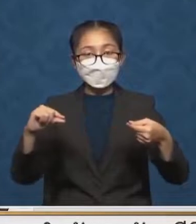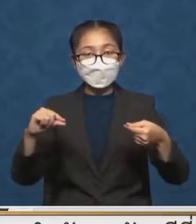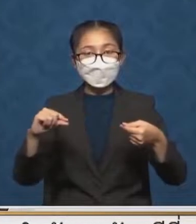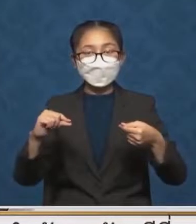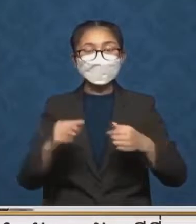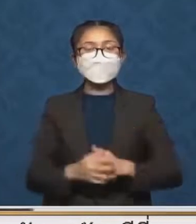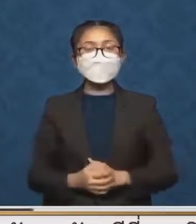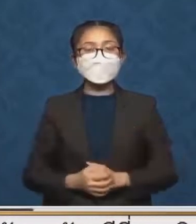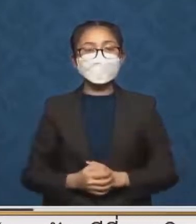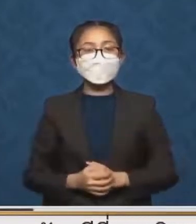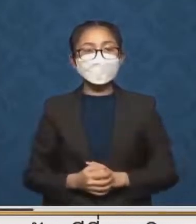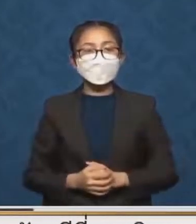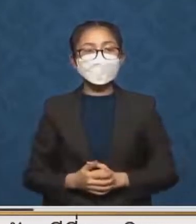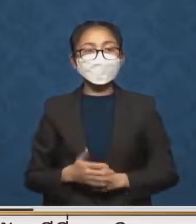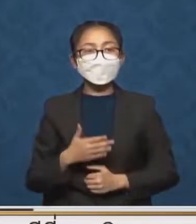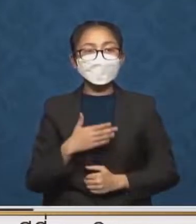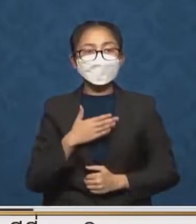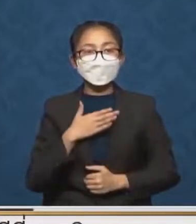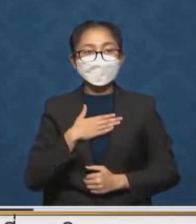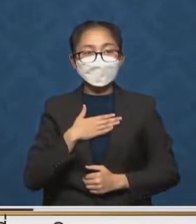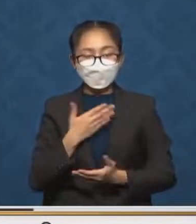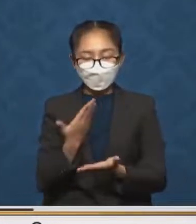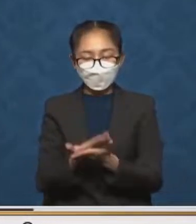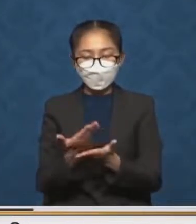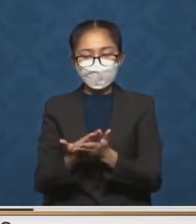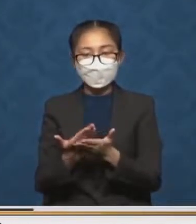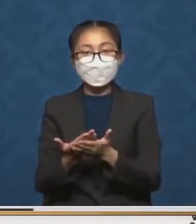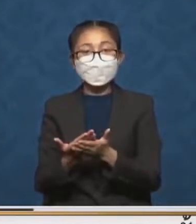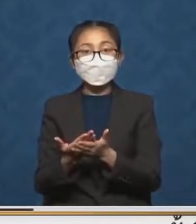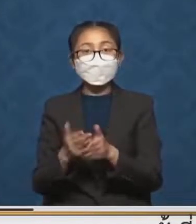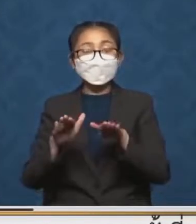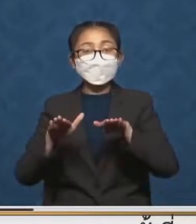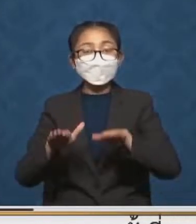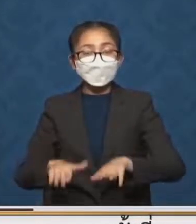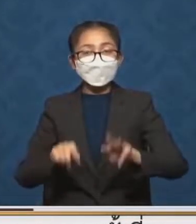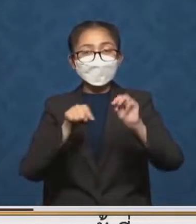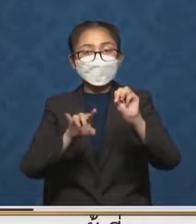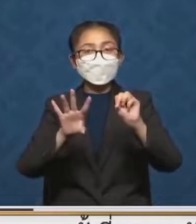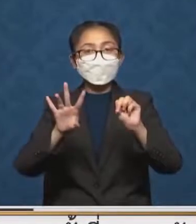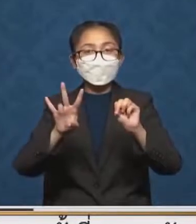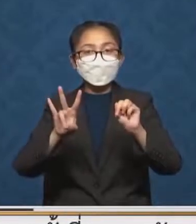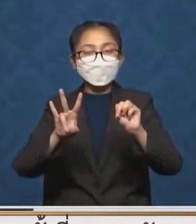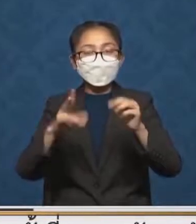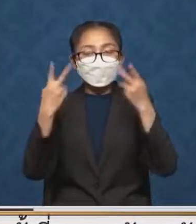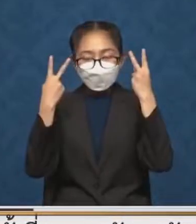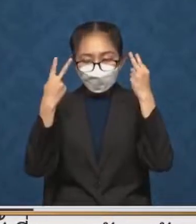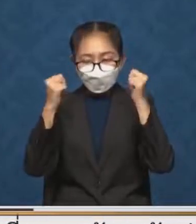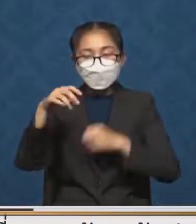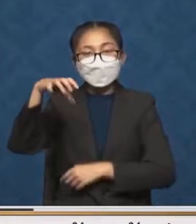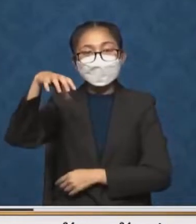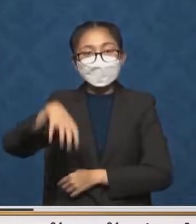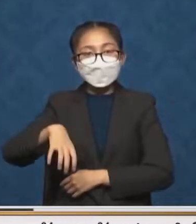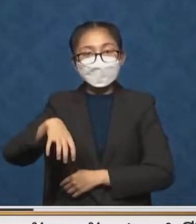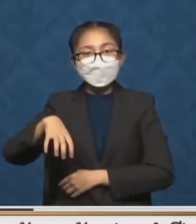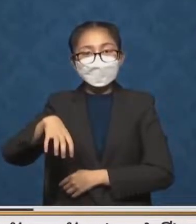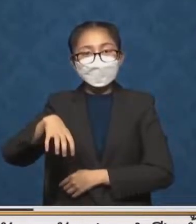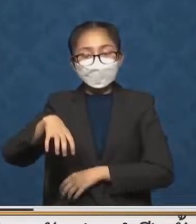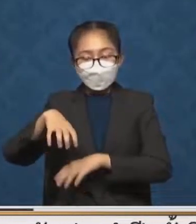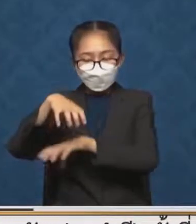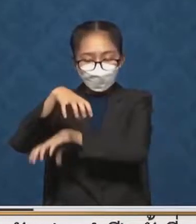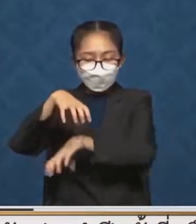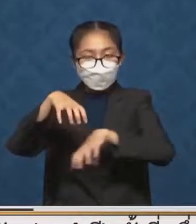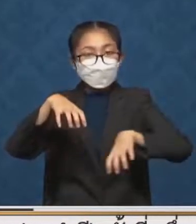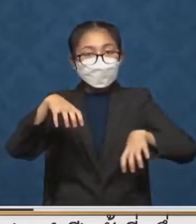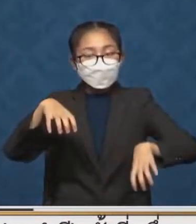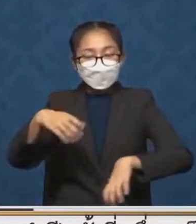ถ้ประทครับ ผมได้แลยะติปรบรถงบประมาณใส่วของมาตรา 7สำนักนายกรัฐมนตรีและหนวยงานใกำกับที่ได้ข